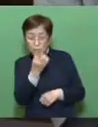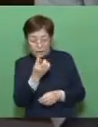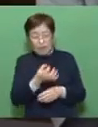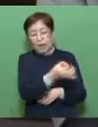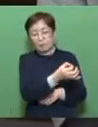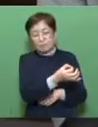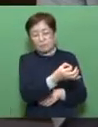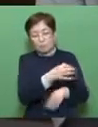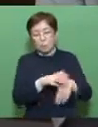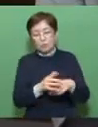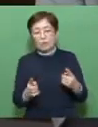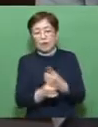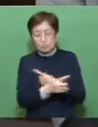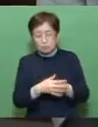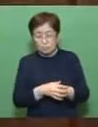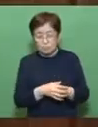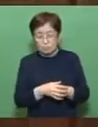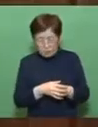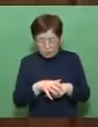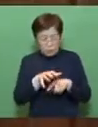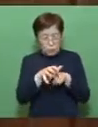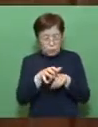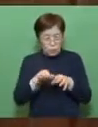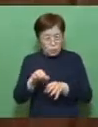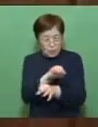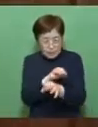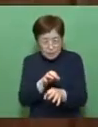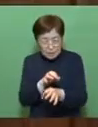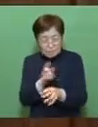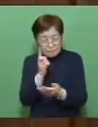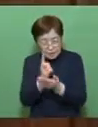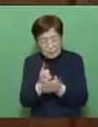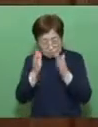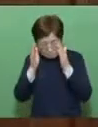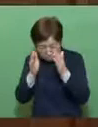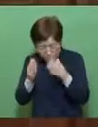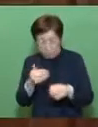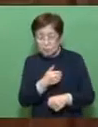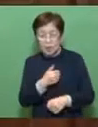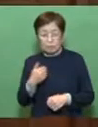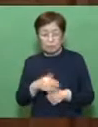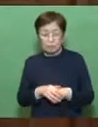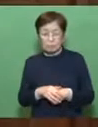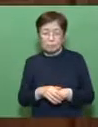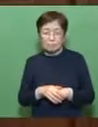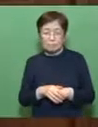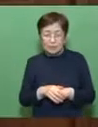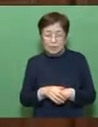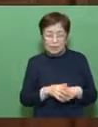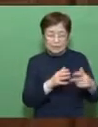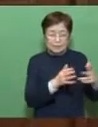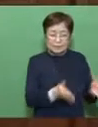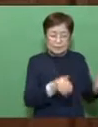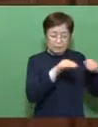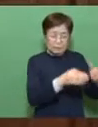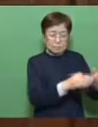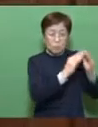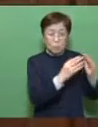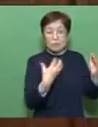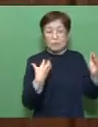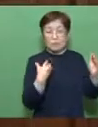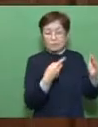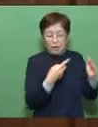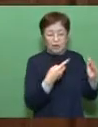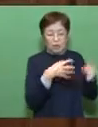ええということで農業経営の経営責にだけ一生懸命追えばいいで施設整備の責任は